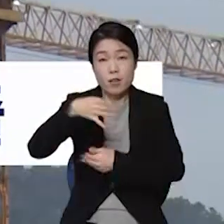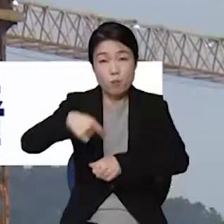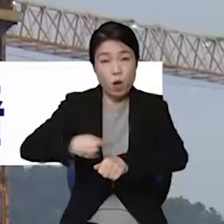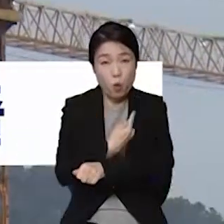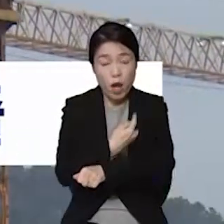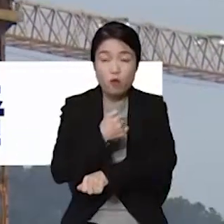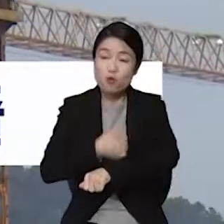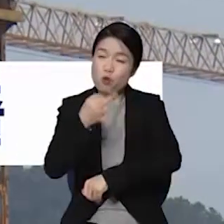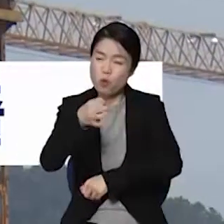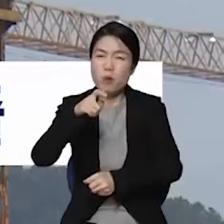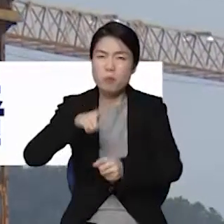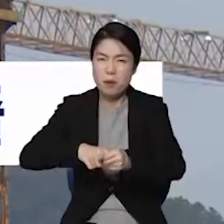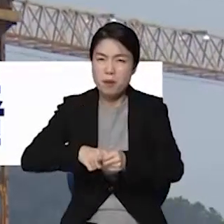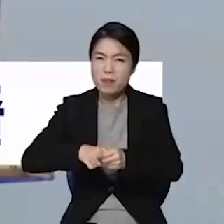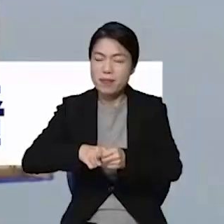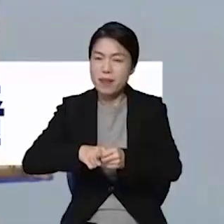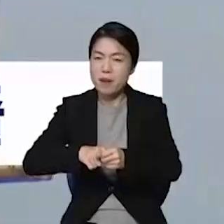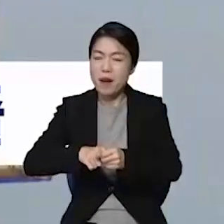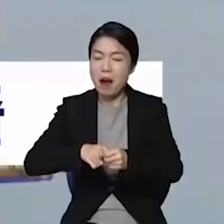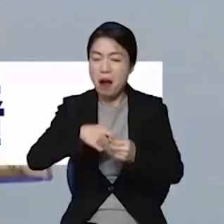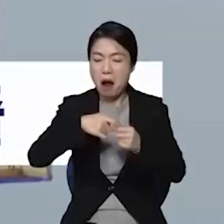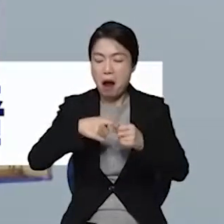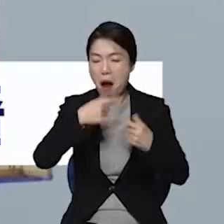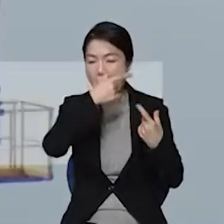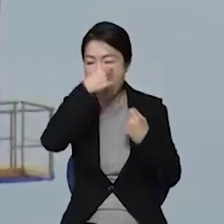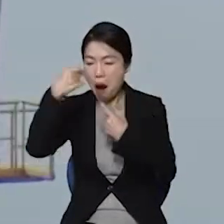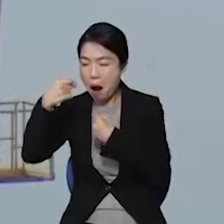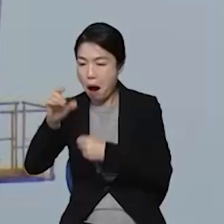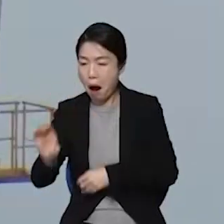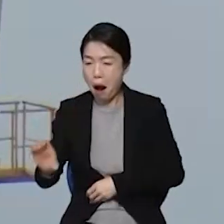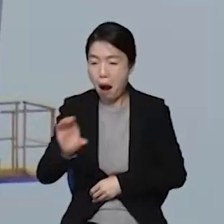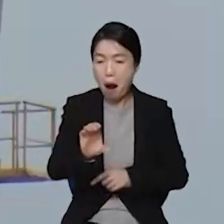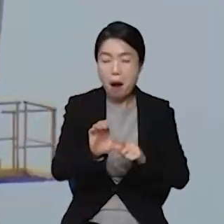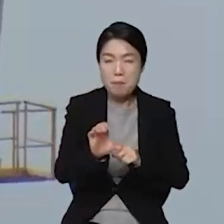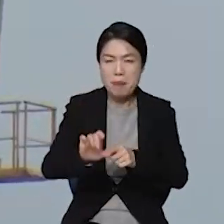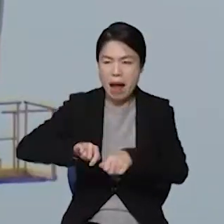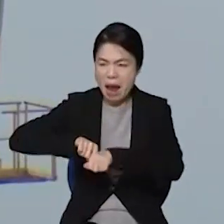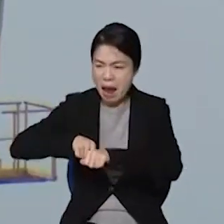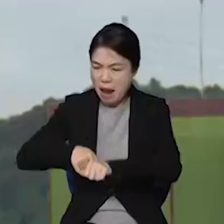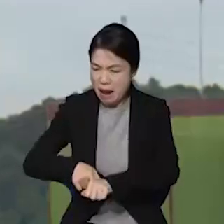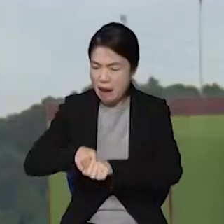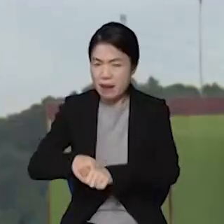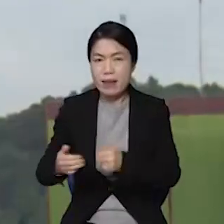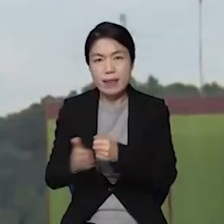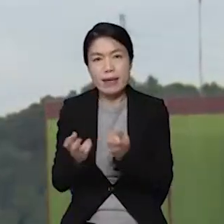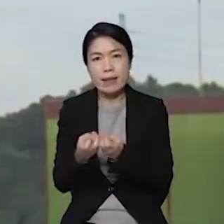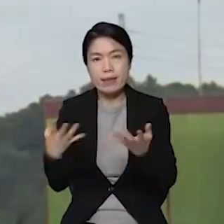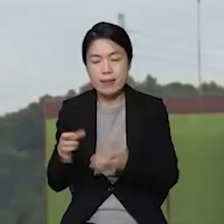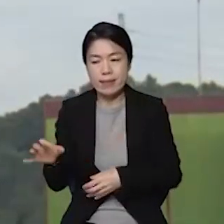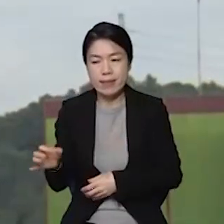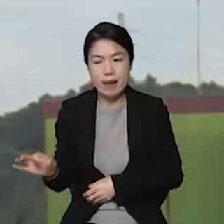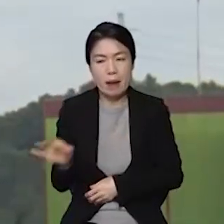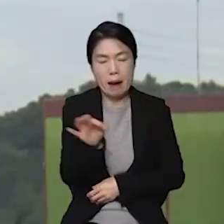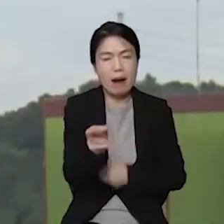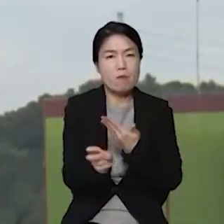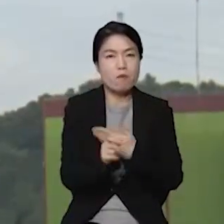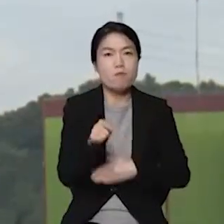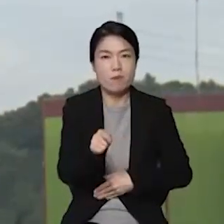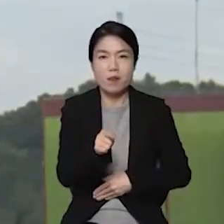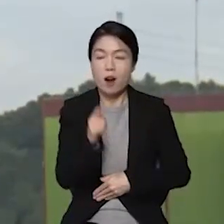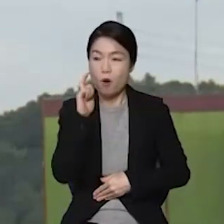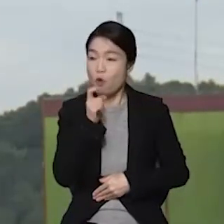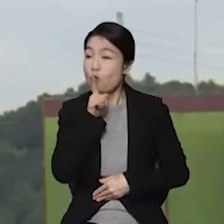외에 수고비 명목으로 받는 이른바 월례비가 강요에 의해 부당하게 지급됐다고 고소한 사건을 확인하기